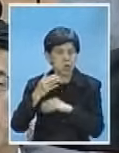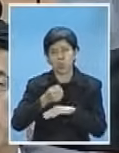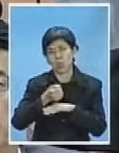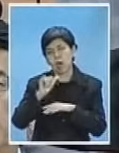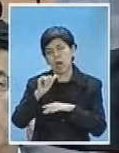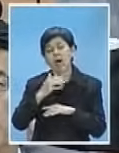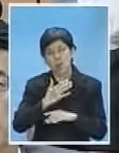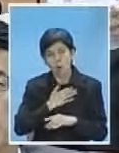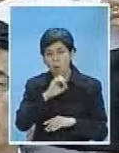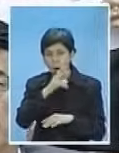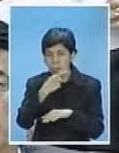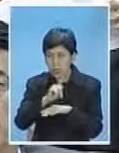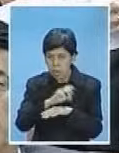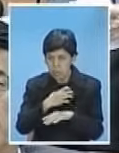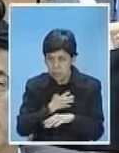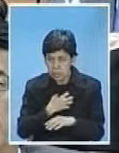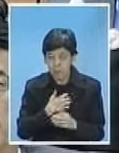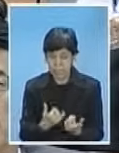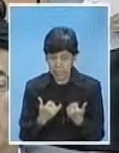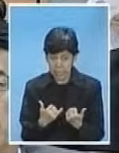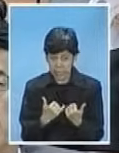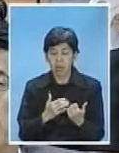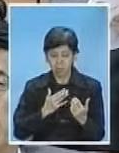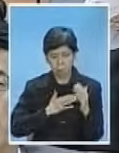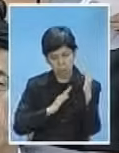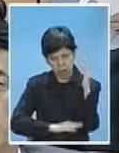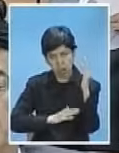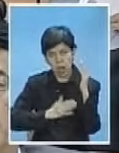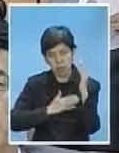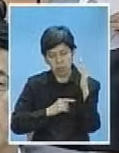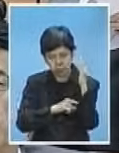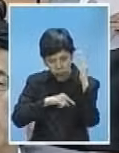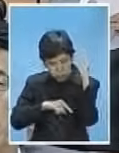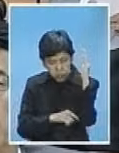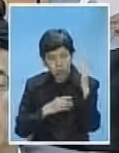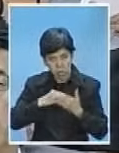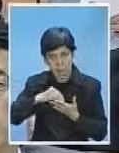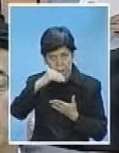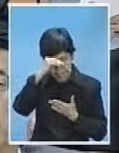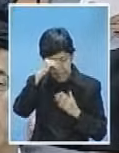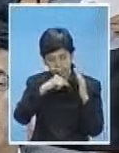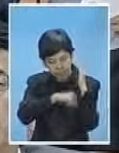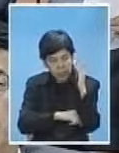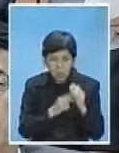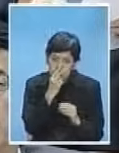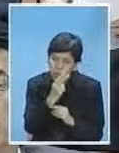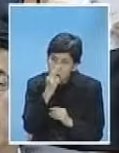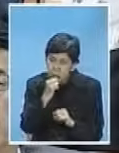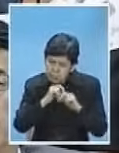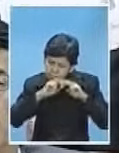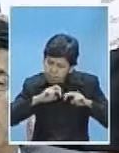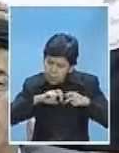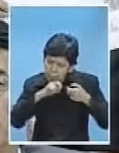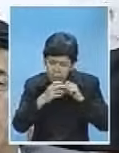ธยาผมกราบเรียนท่านประธานว่าเนื่องจากอยู่ในพื้นที่และก็ลงไปในพื้นที่ตั้งแต่เป็นนักศึกษาจึงติดตามและศึกษ